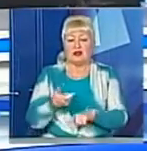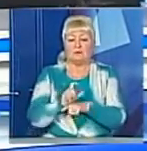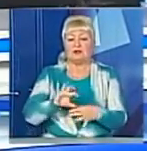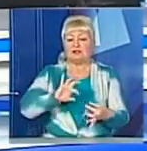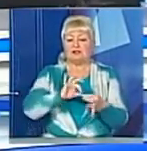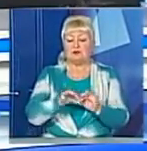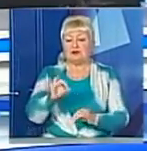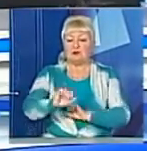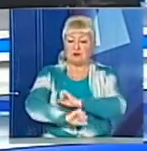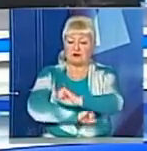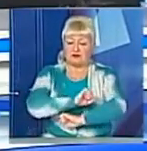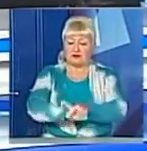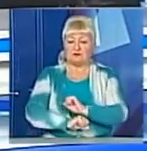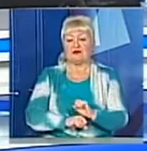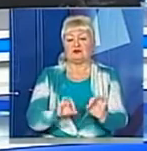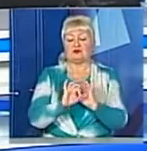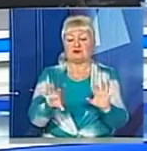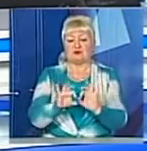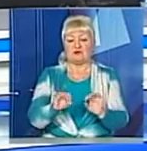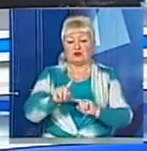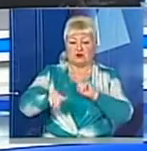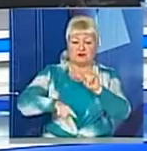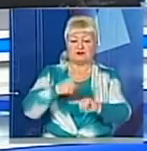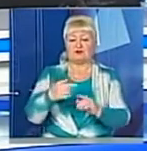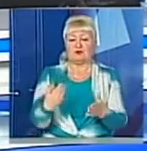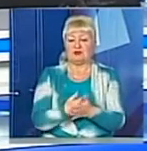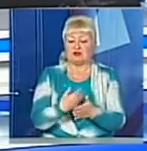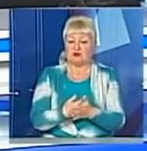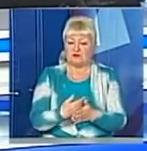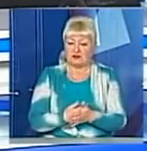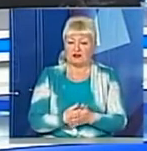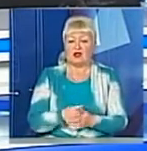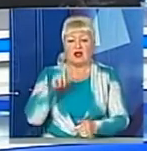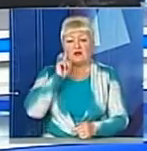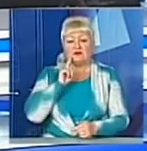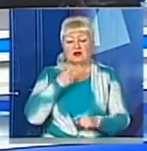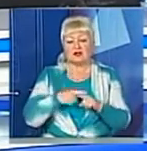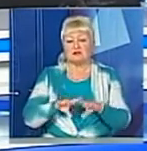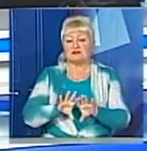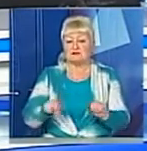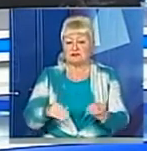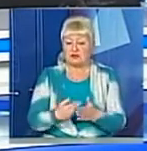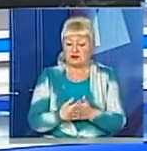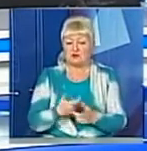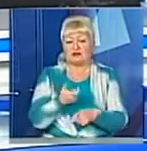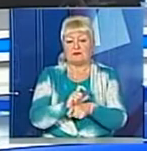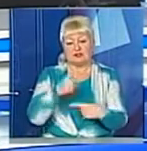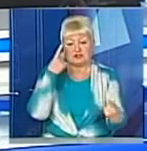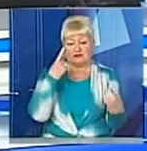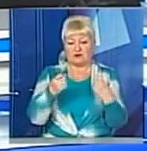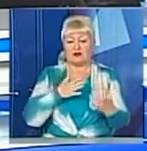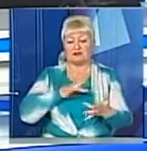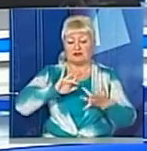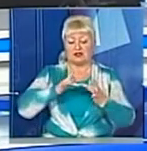про Машу та її нових сусідів розповімо вже у наступному випуску новин. А наразі на цьому у нас все. Більше інформації на